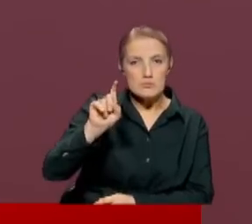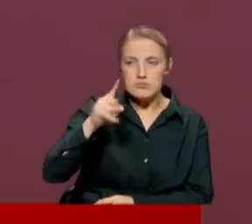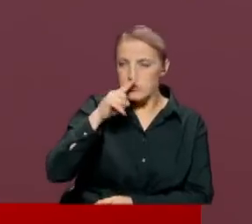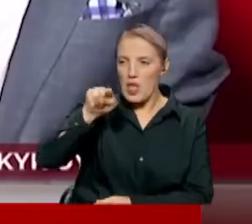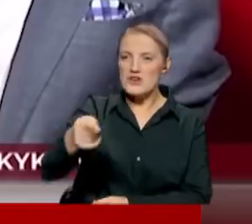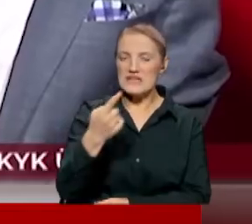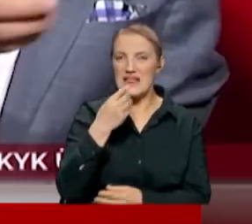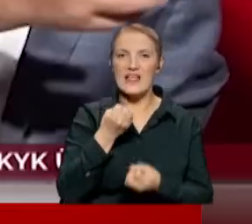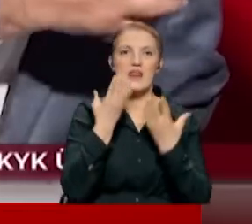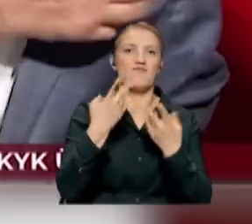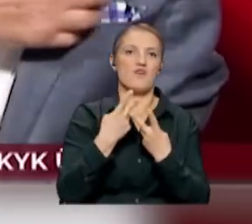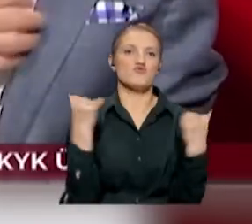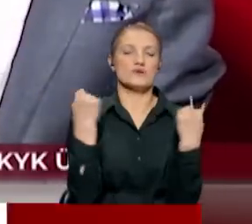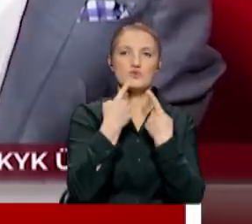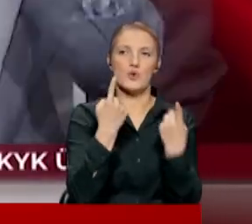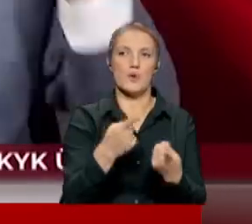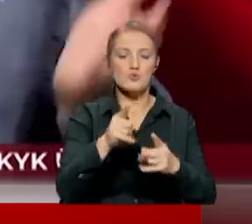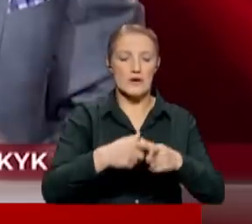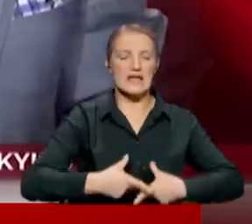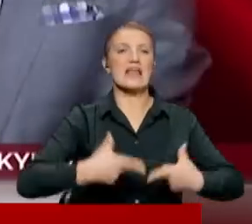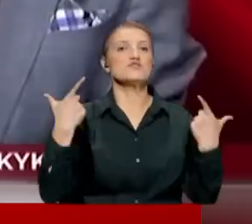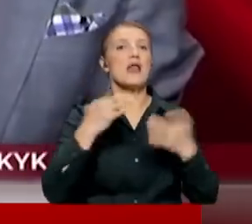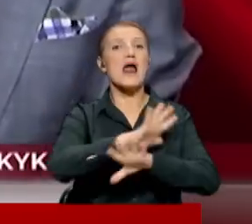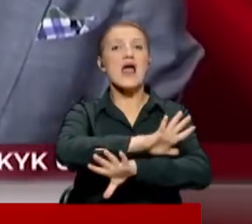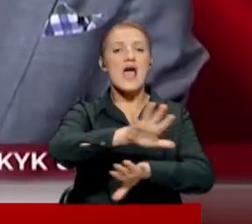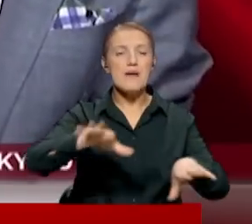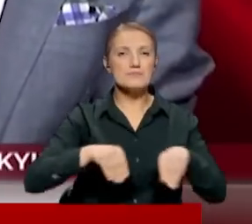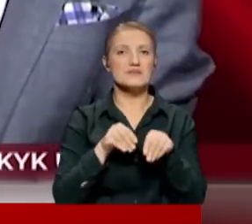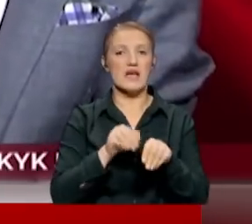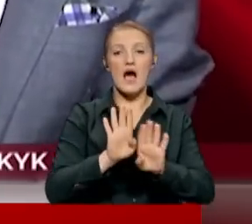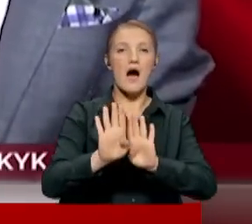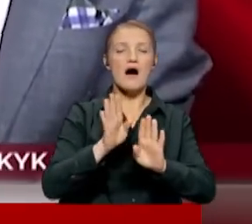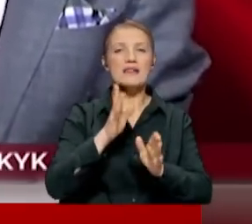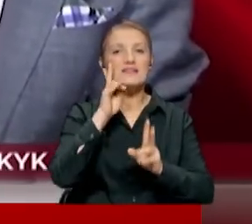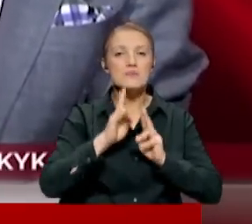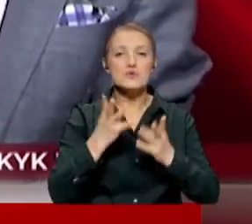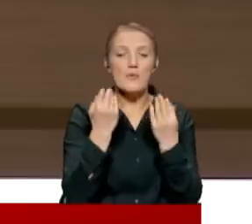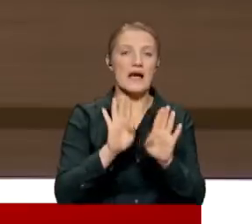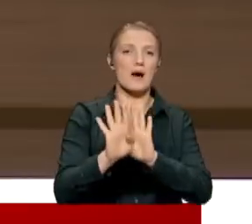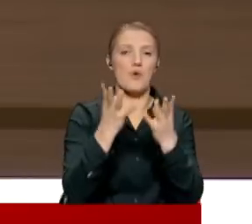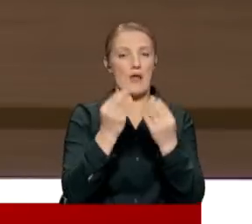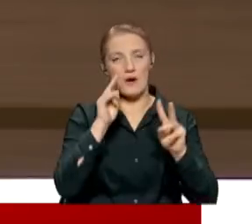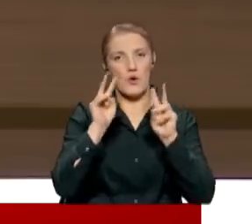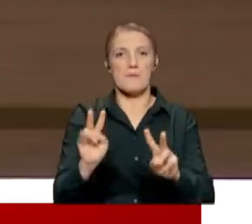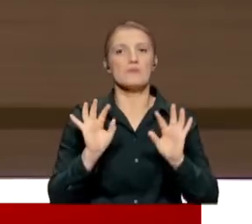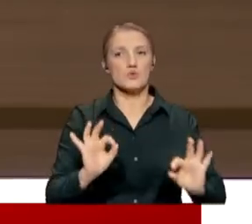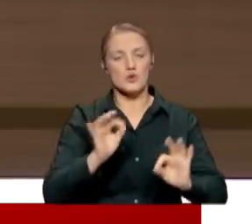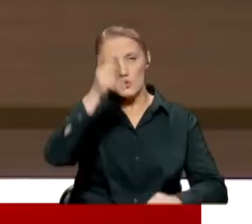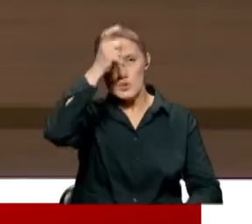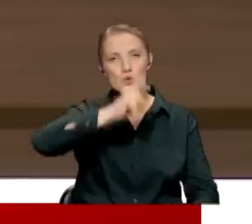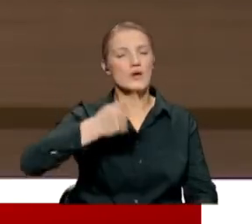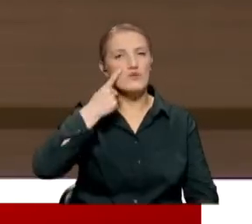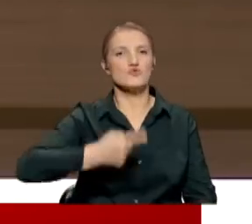itiraf ediyoruz gelişmelerin hepsi arınmanın kapısı olarak da görmek mümkün Türkiye Cumhuriyeti